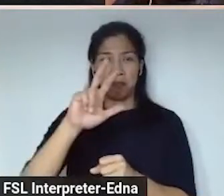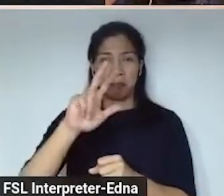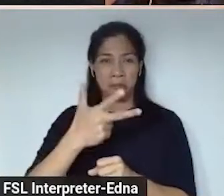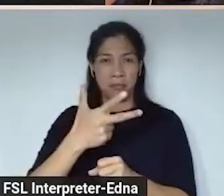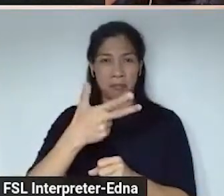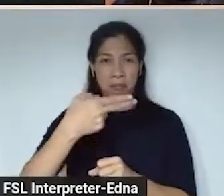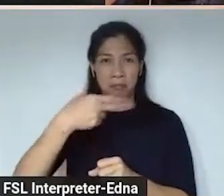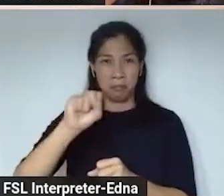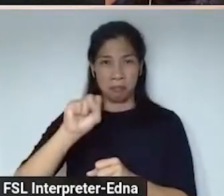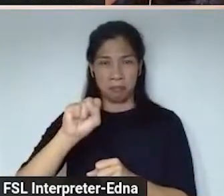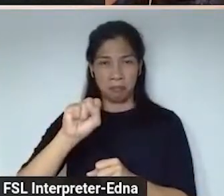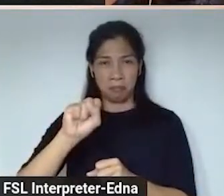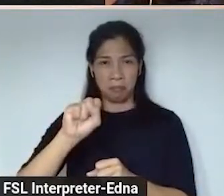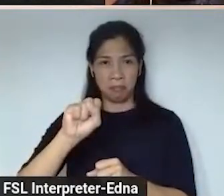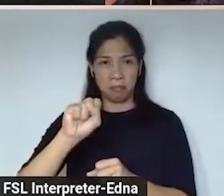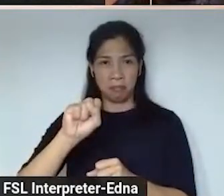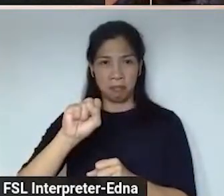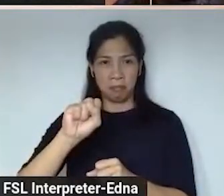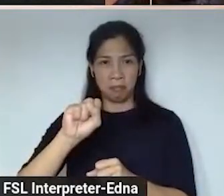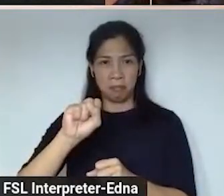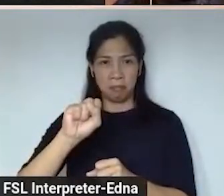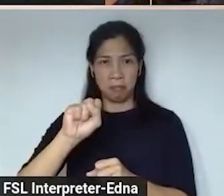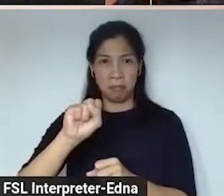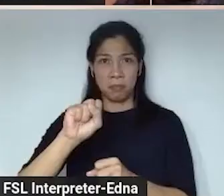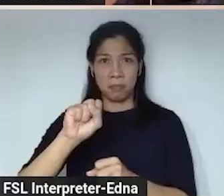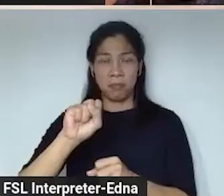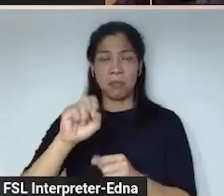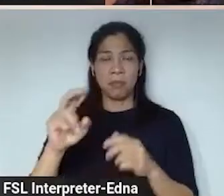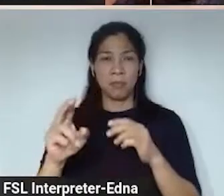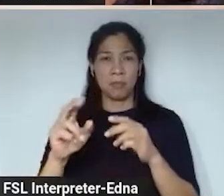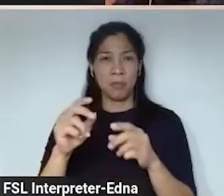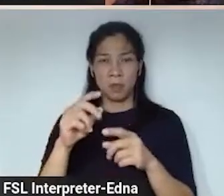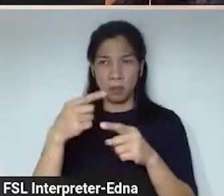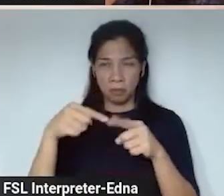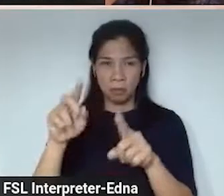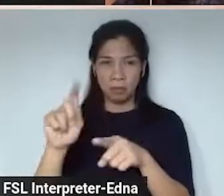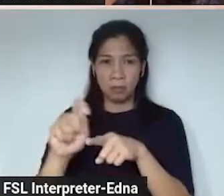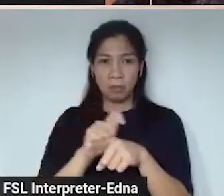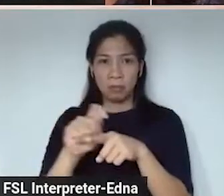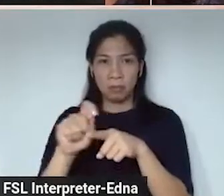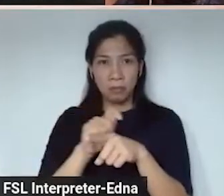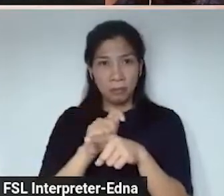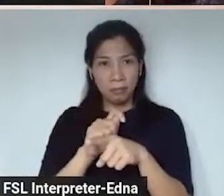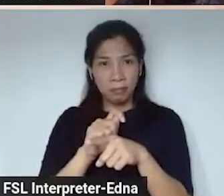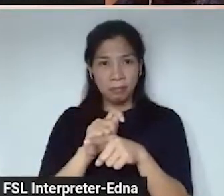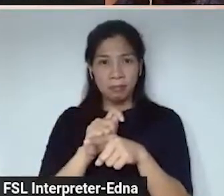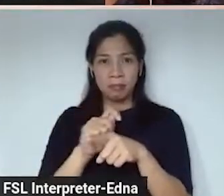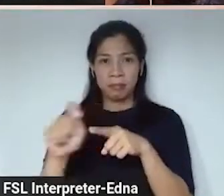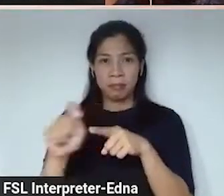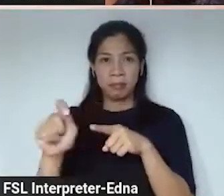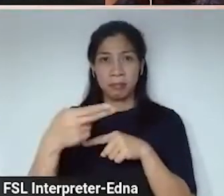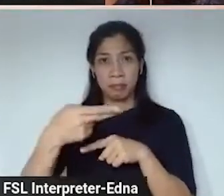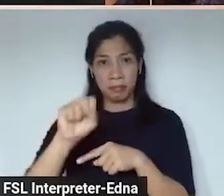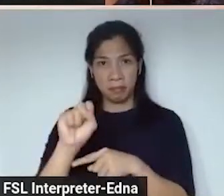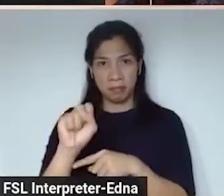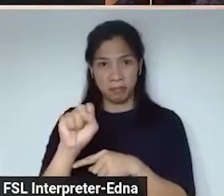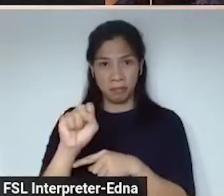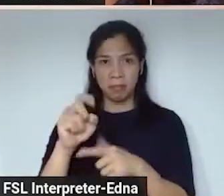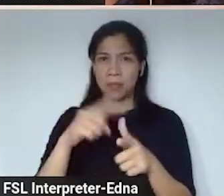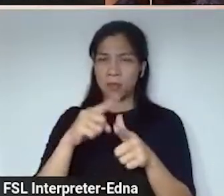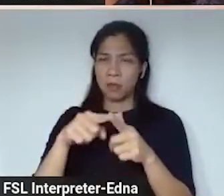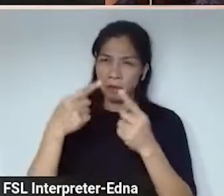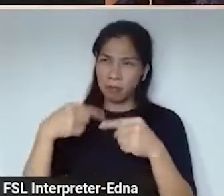and nag-undergo ako ng training for cadet army training nung high school. Habang nag-training